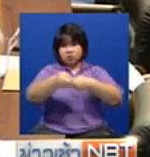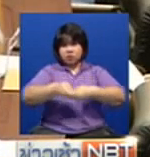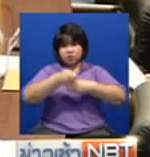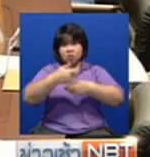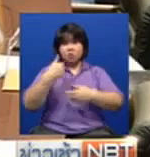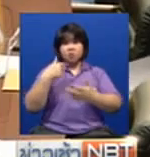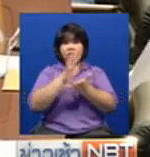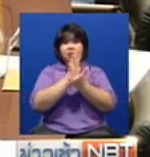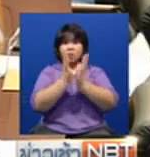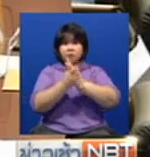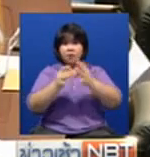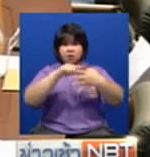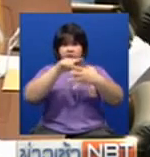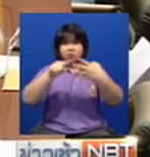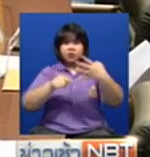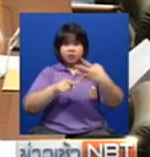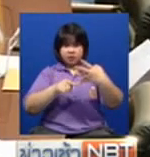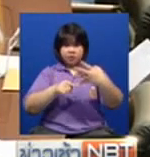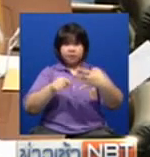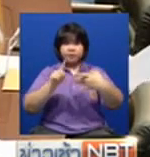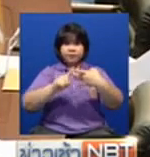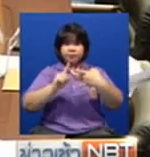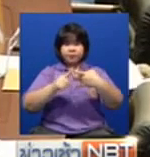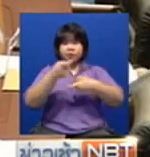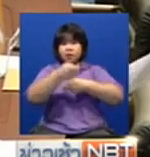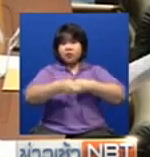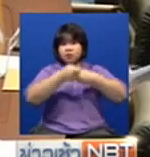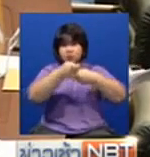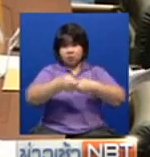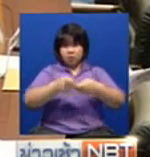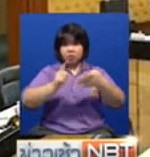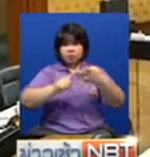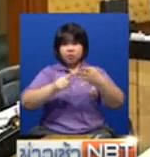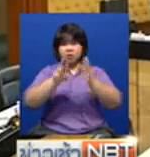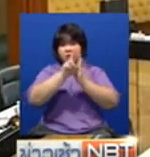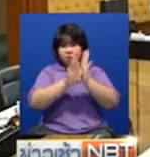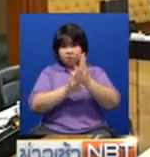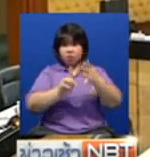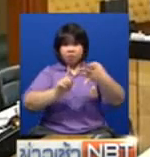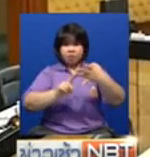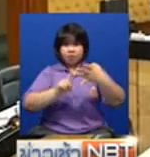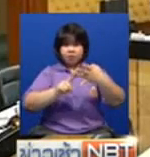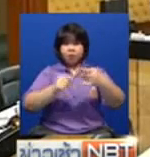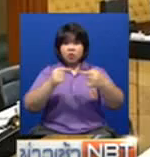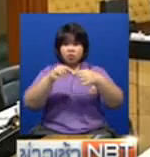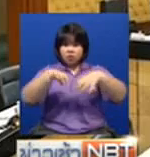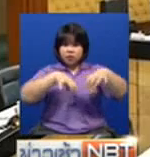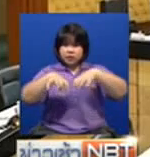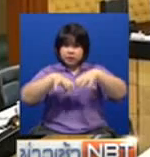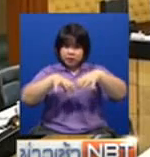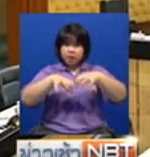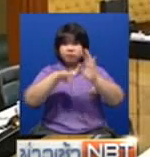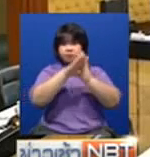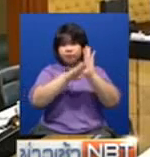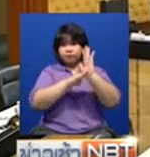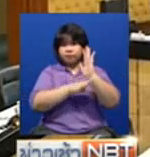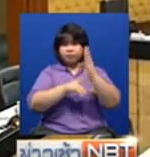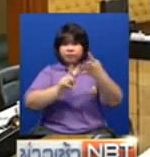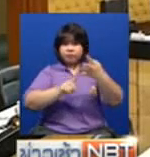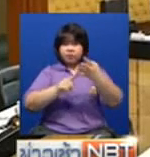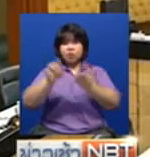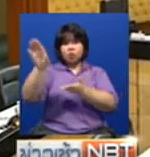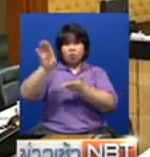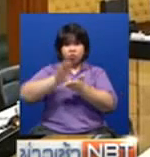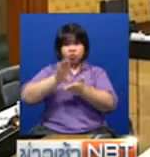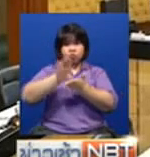พร้อมปฏิรูปใน 4 ประเด็หลักคือปฏิรูปเกษตกร ปฏิรูประบบปฏิรูปการบริหารจัดการและกลไก่และกองท